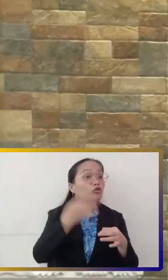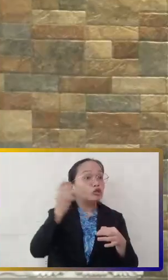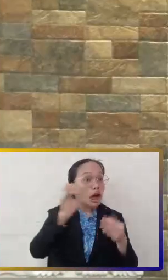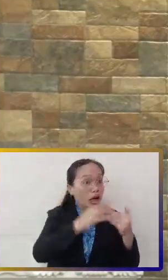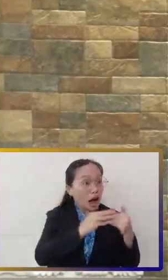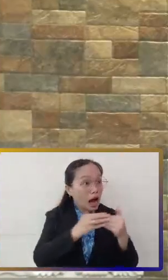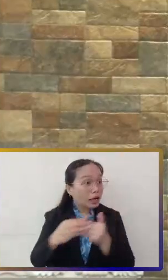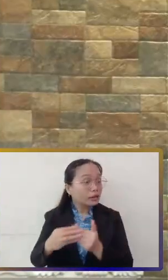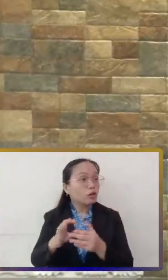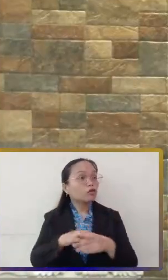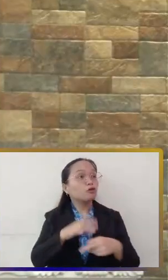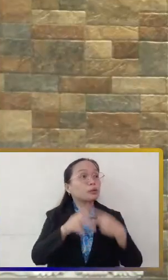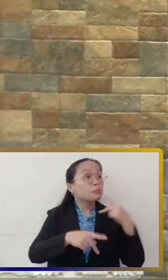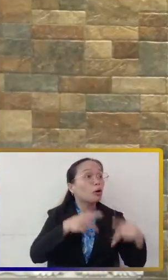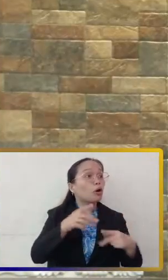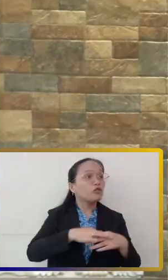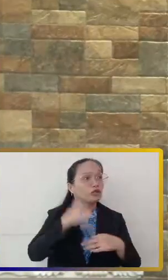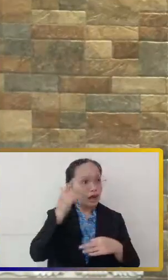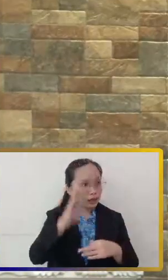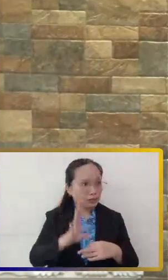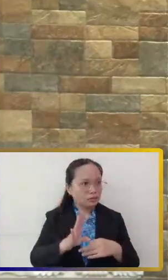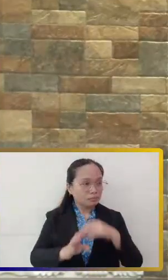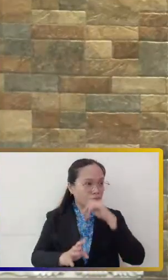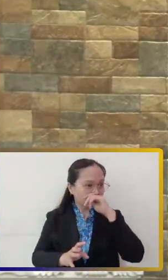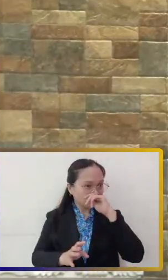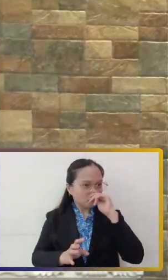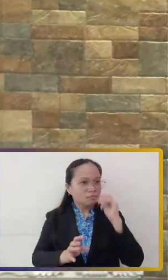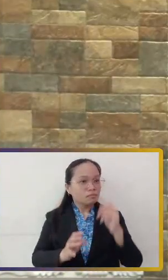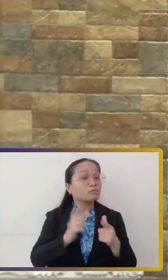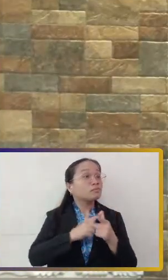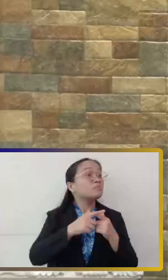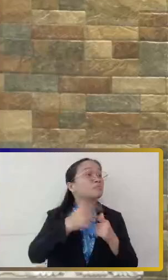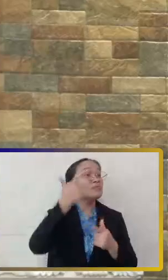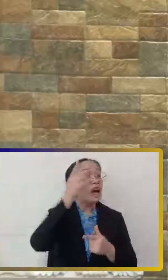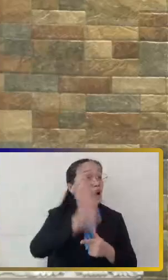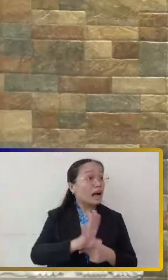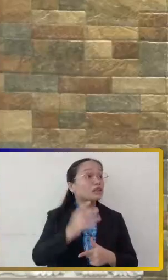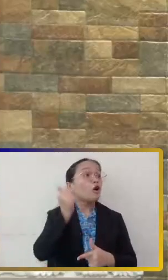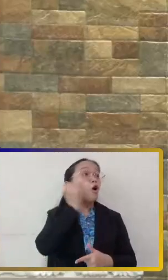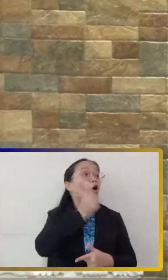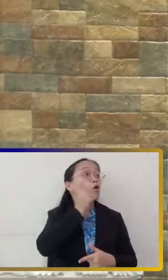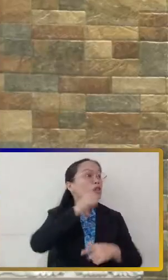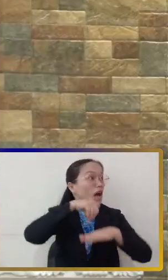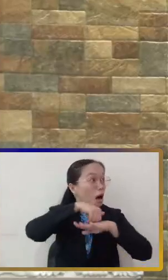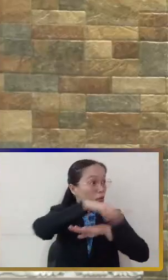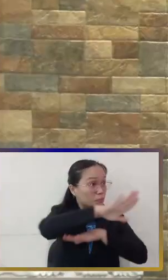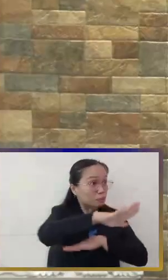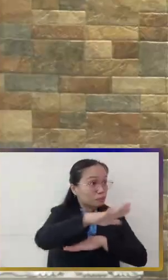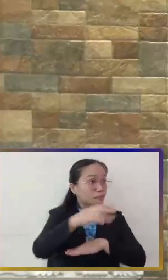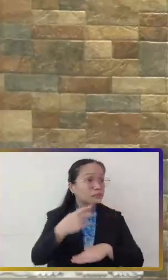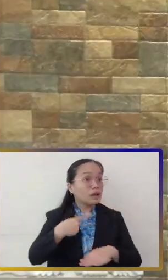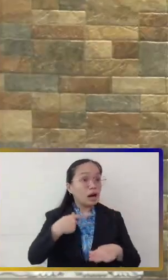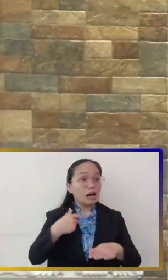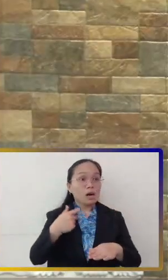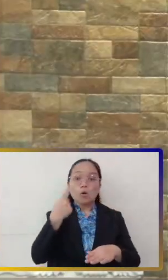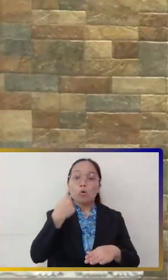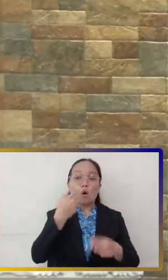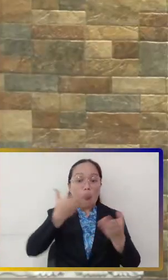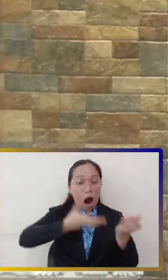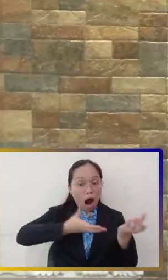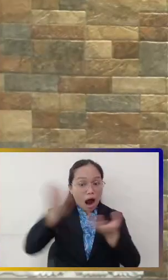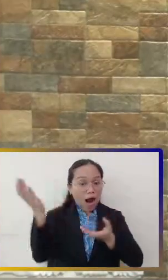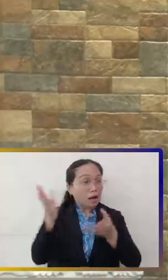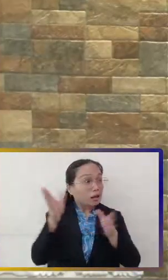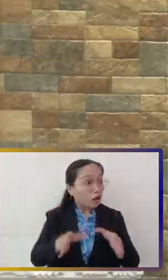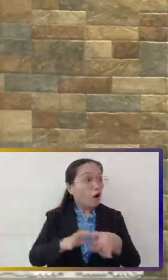tao ng Diyos. You see, ang Diyos ay nagpapadala lagi ng carrier ng kanyang salita.